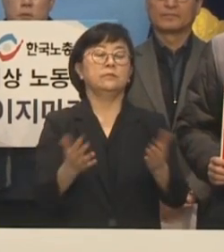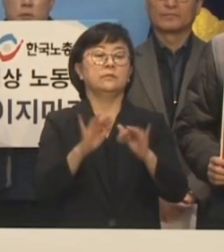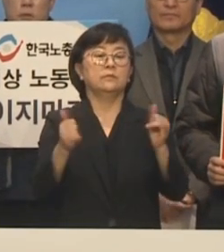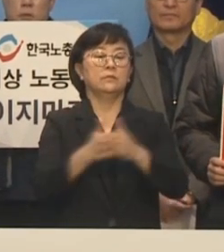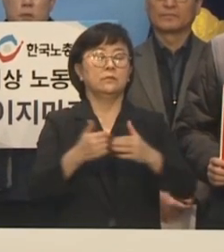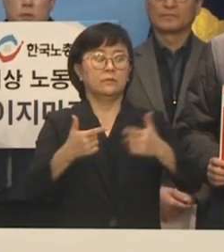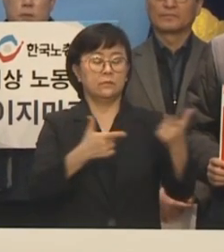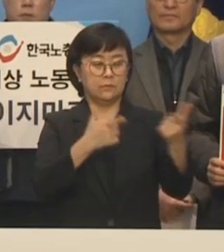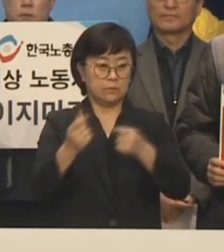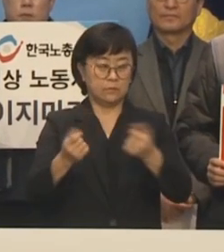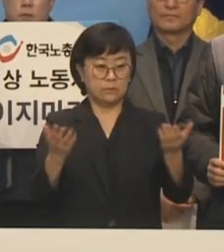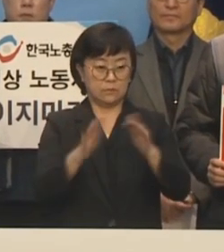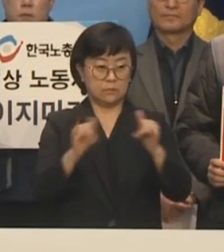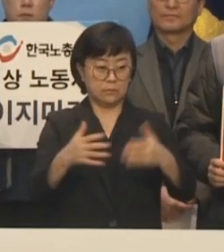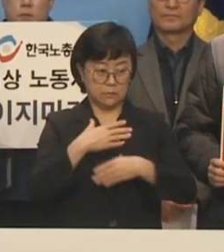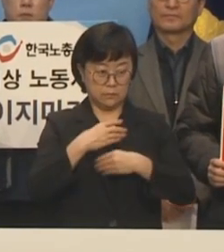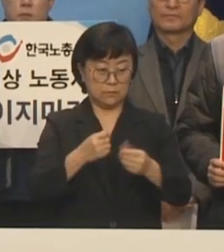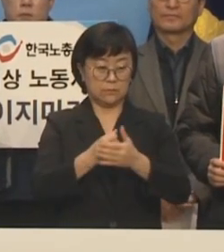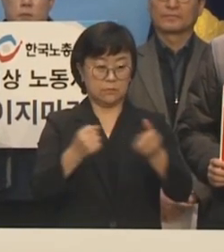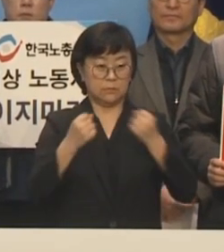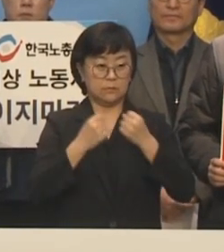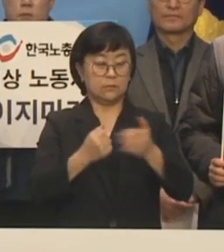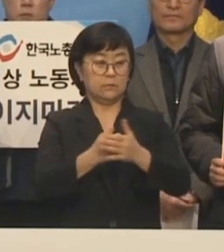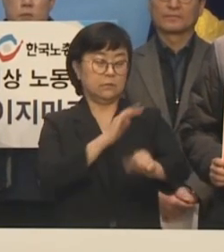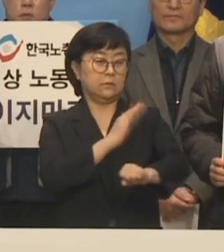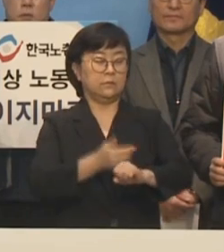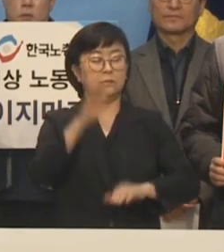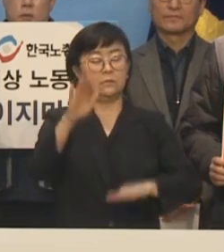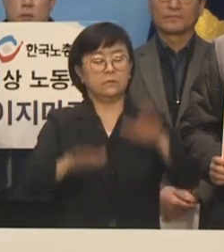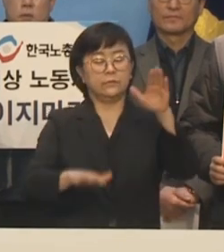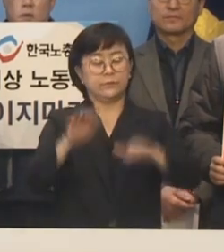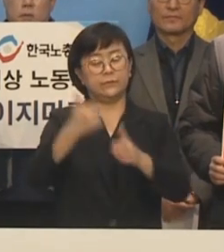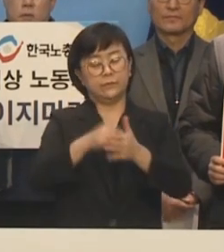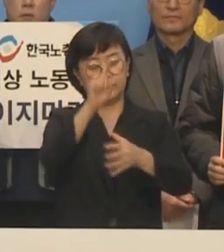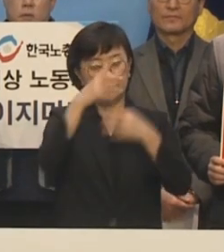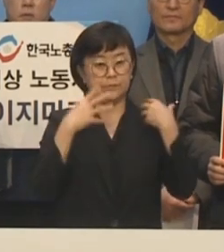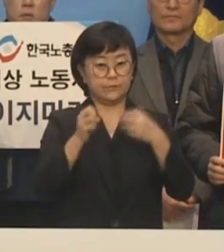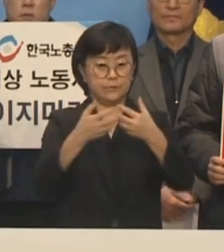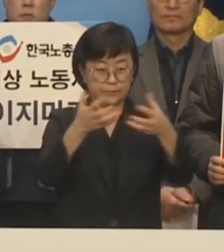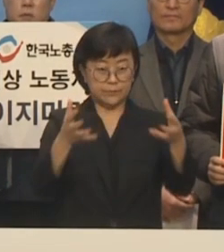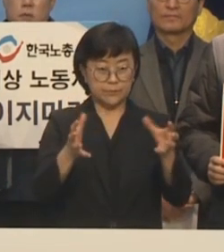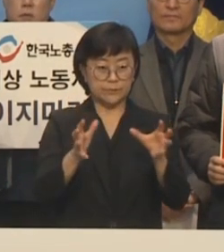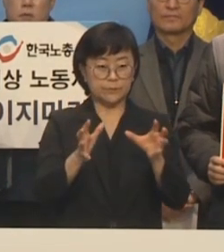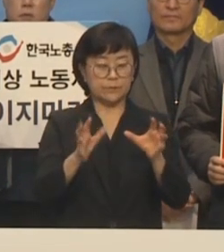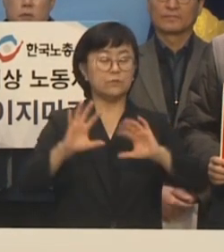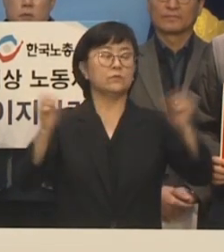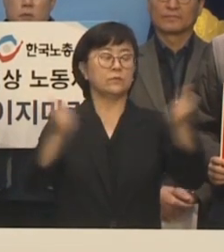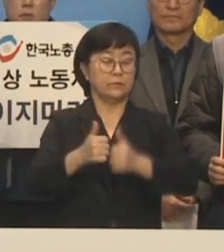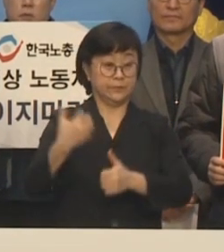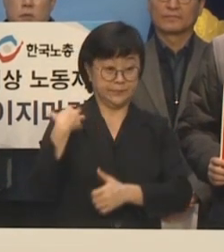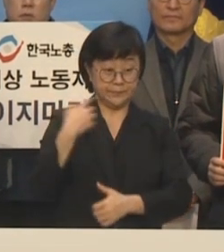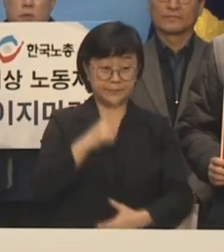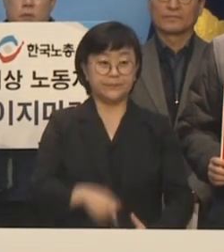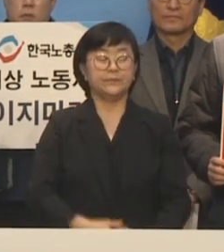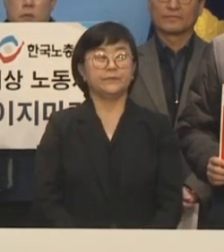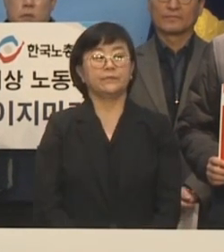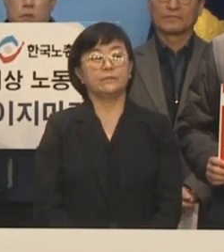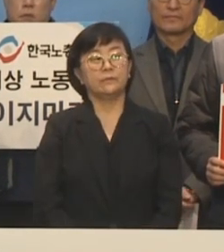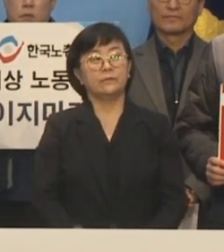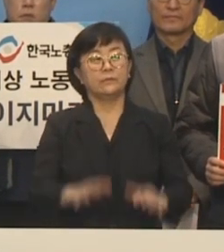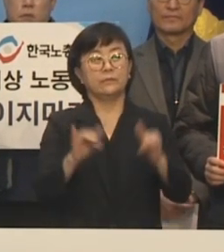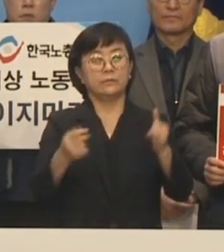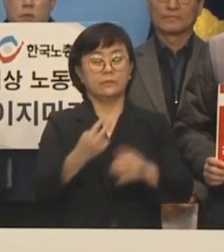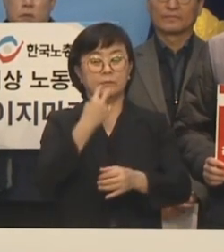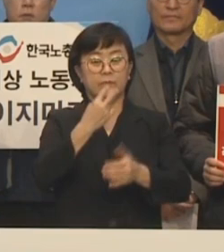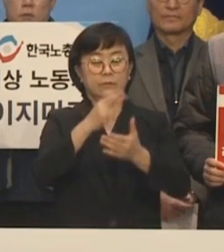노동자가 안전하고 건강하게 일할 권리를 차별하는 것이 정부와 국회가 할 일입니까? 국민의